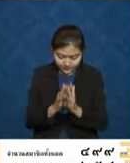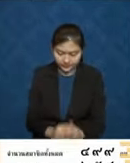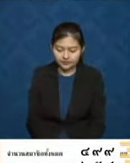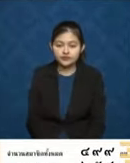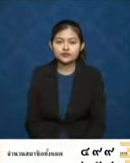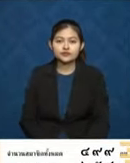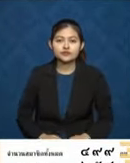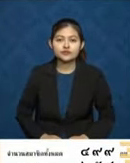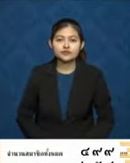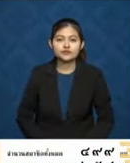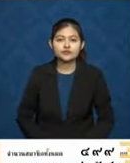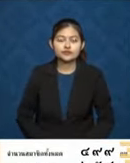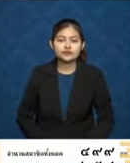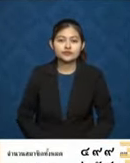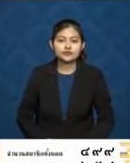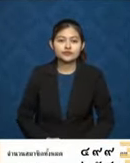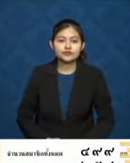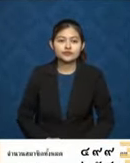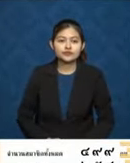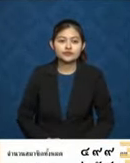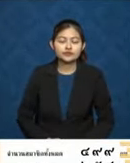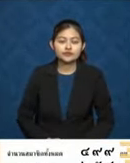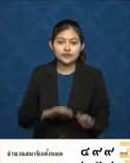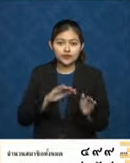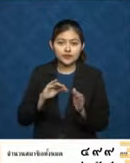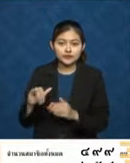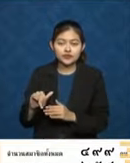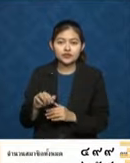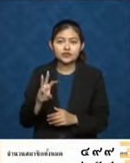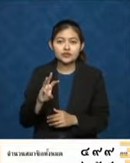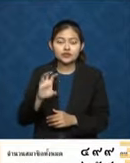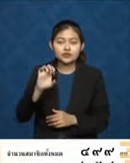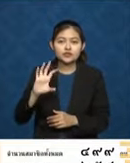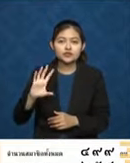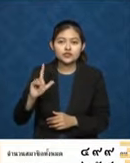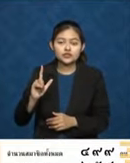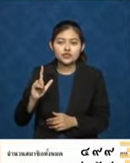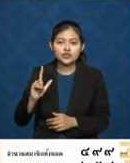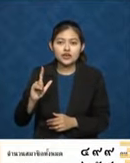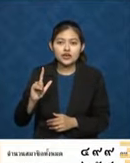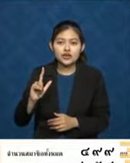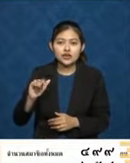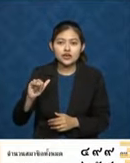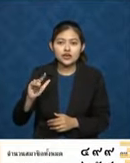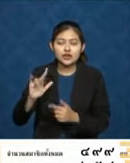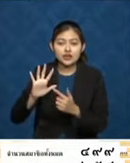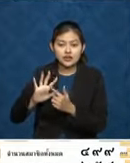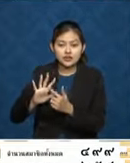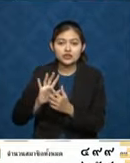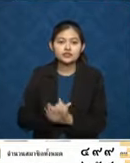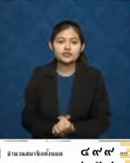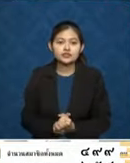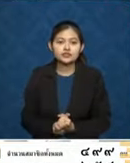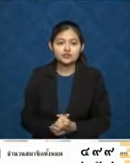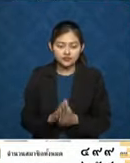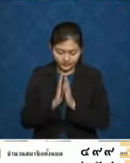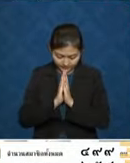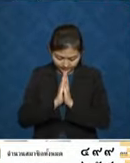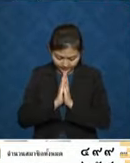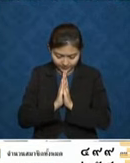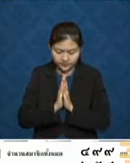ค่ะครับเอ่อต่อไปขอเชิญคุณวิทยาแก้วประไดครับเอ่อท่านประธานสภาที่เคารพครับ